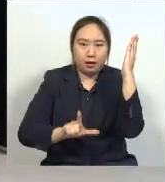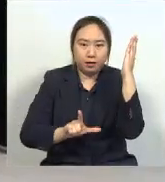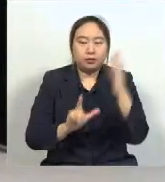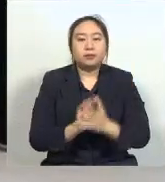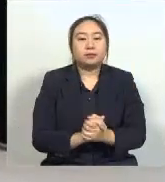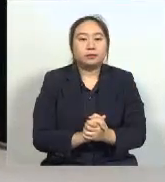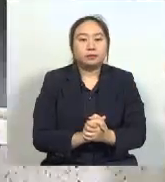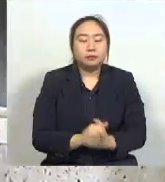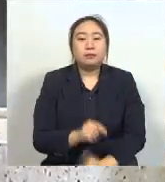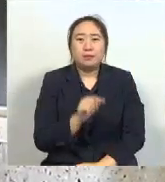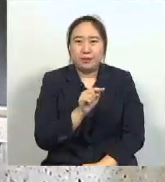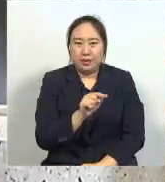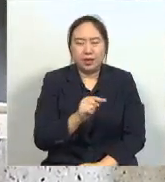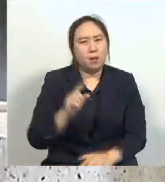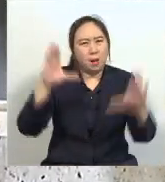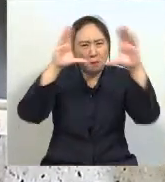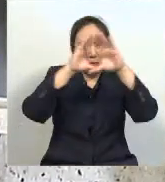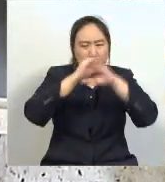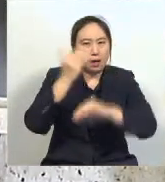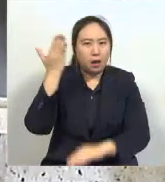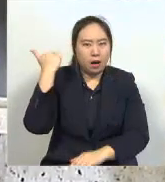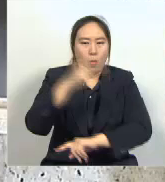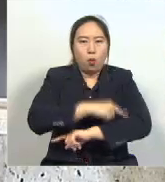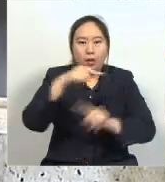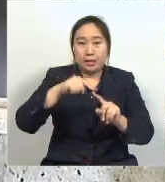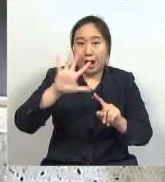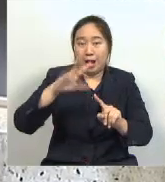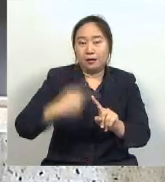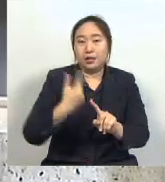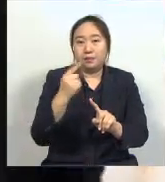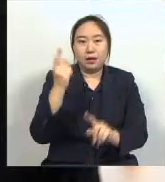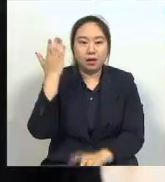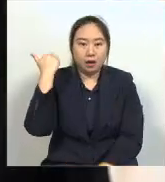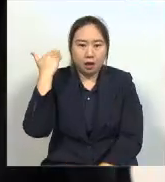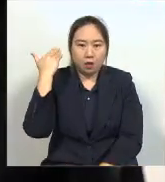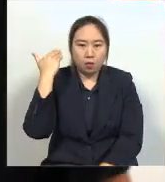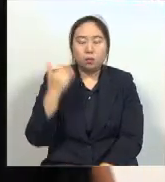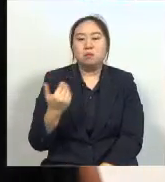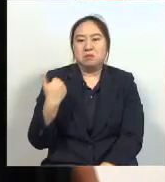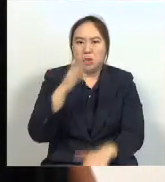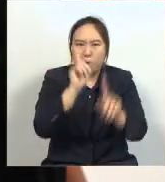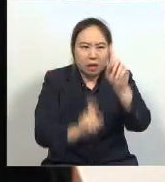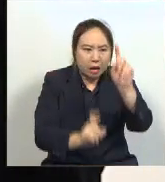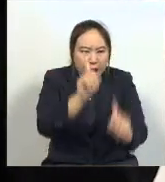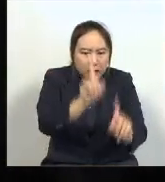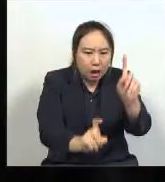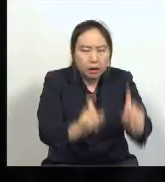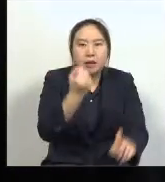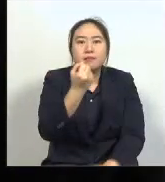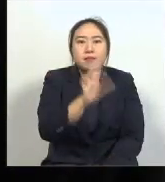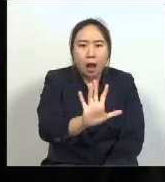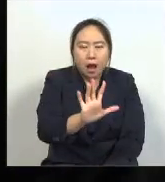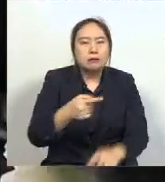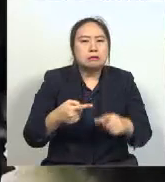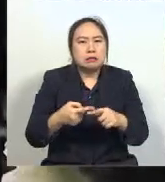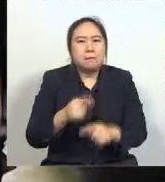าเหตุการณ์นี้เกิดขึ้นเมื่อช่วงกลางดึกเมื่อวันที่5พฤศจิกายนที่ผ่านมาและทำให้มีผู้เสียชีวิต15คนและบาดเ